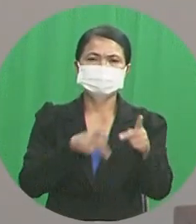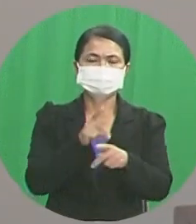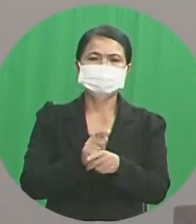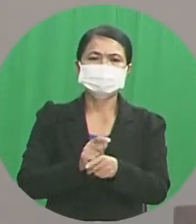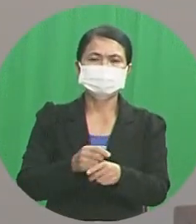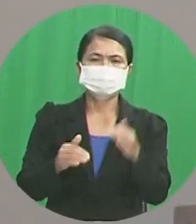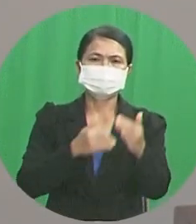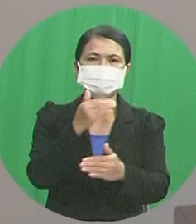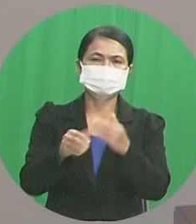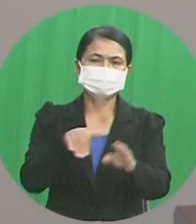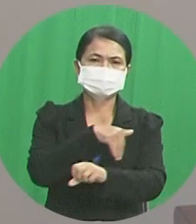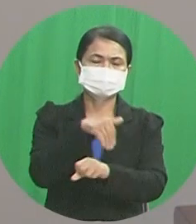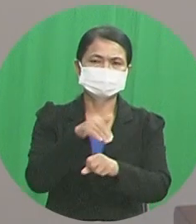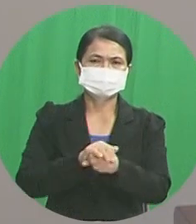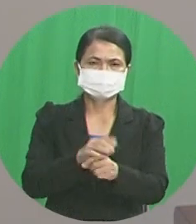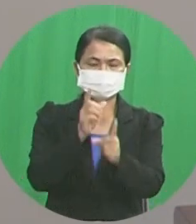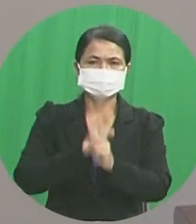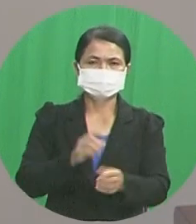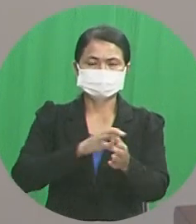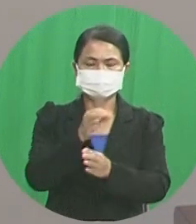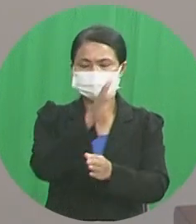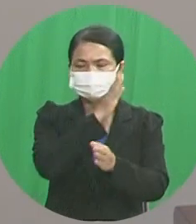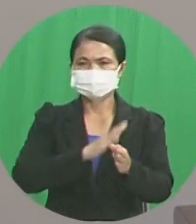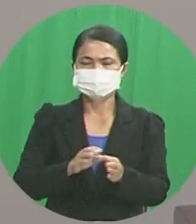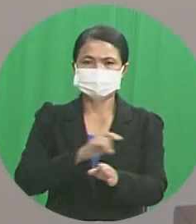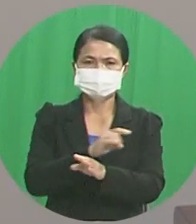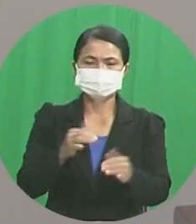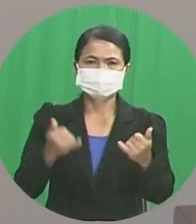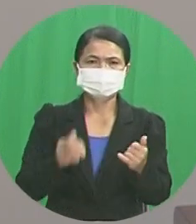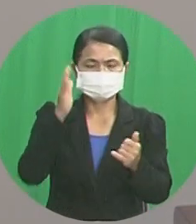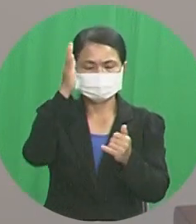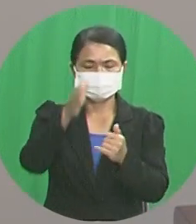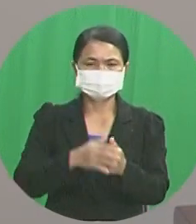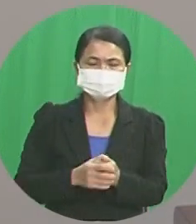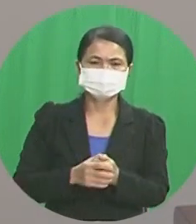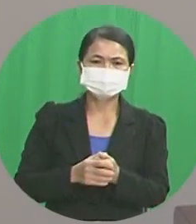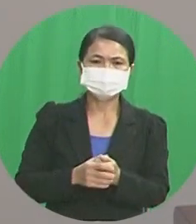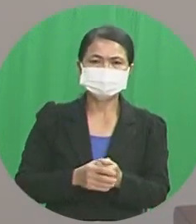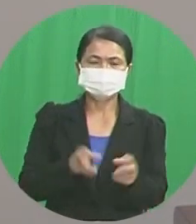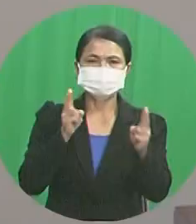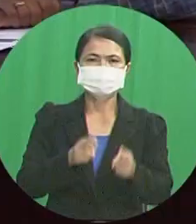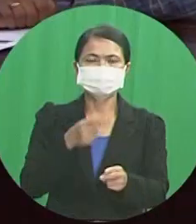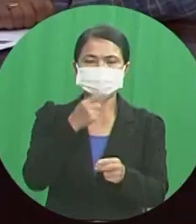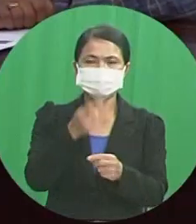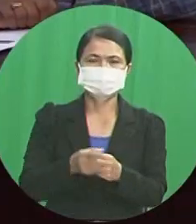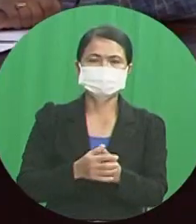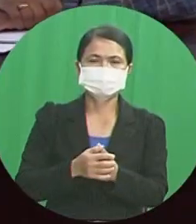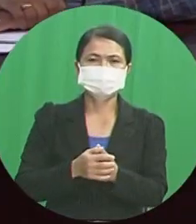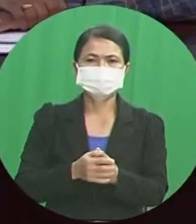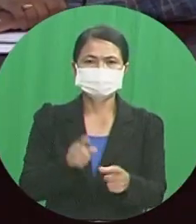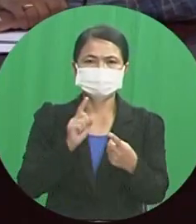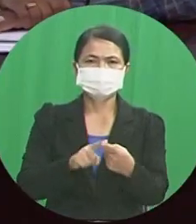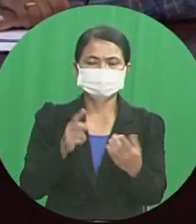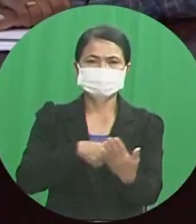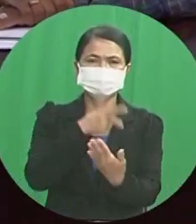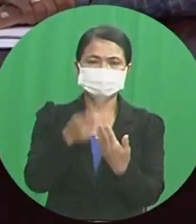និងនិរន្តរភាពសេដ្ឋកិច្ចតាមរយៈវិស័យកសិកម្មទាំងពេលបច្ចុប្បន្ននិងអនាគតសូមអនុញ្ញាតជម្រាបជូនថា1គ